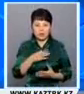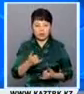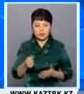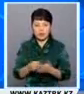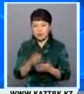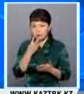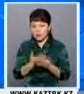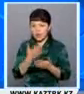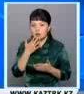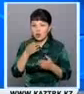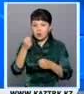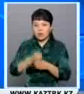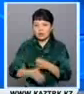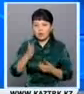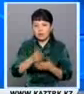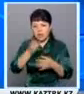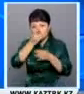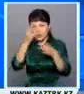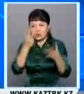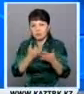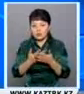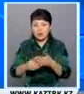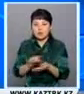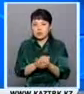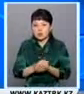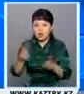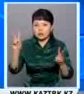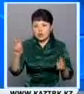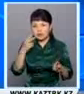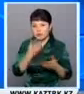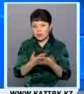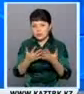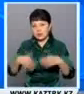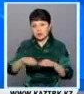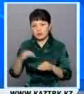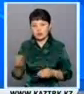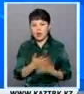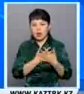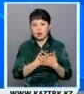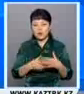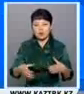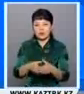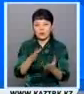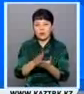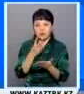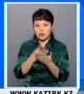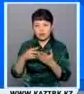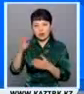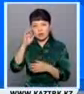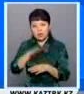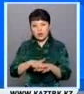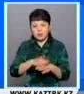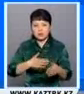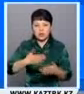әр түкпірінде ұлттық мәдени орталықтар құрылған. Достық деген бір шаңырақ астына шоғырланған бұл қоғамдық ұйымдар еліміздегі барлық мәселеге